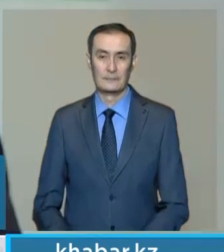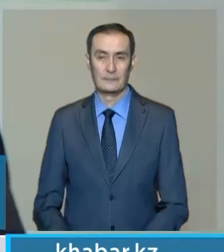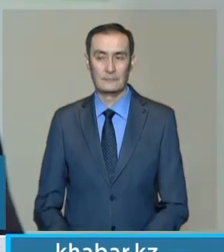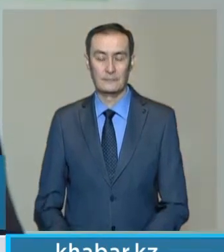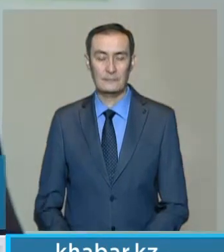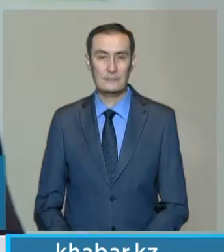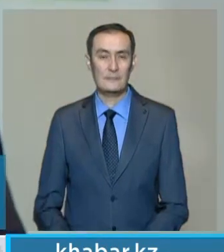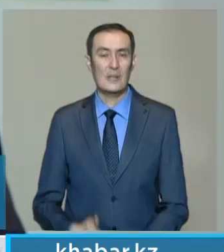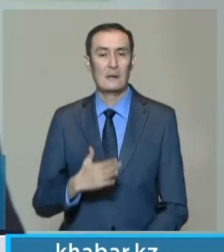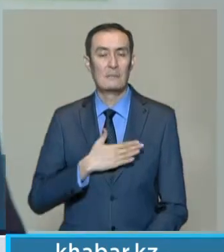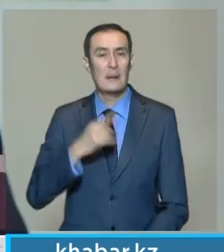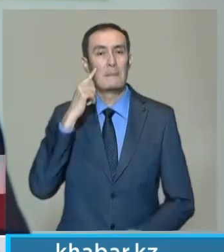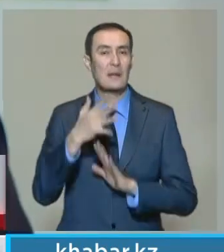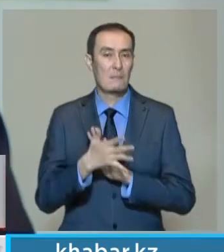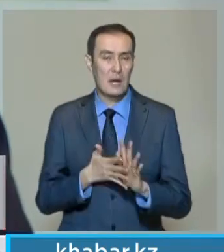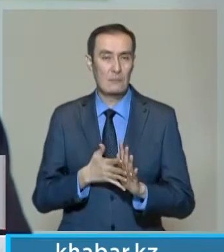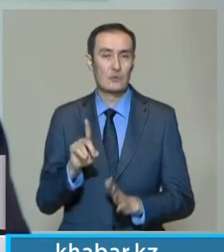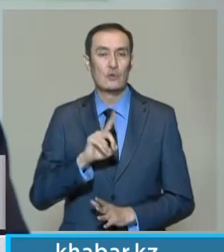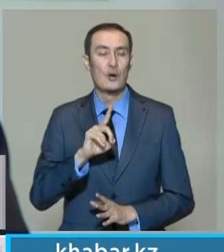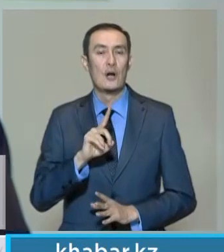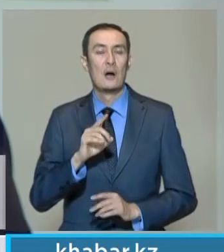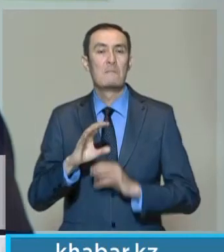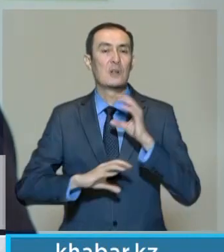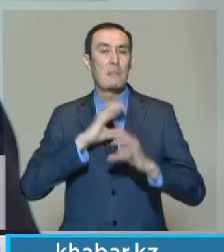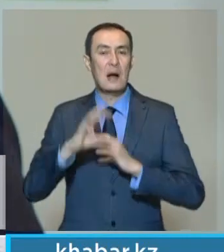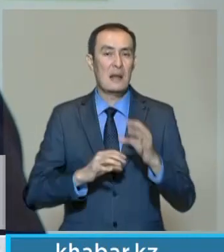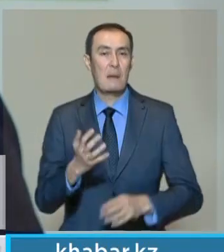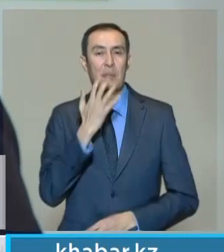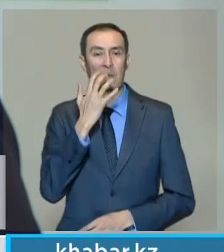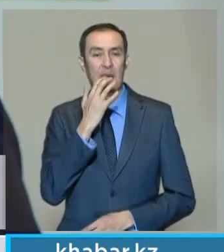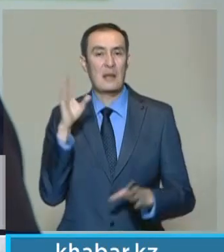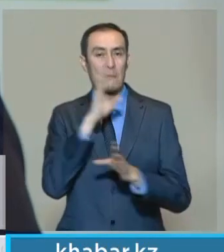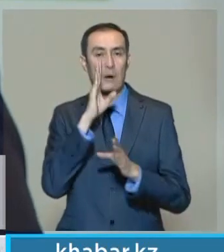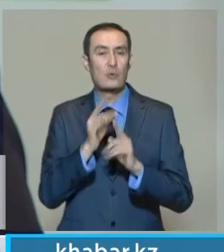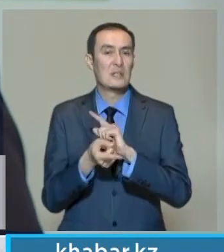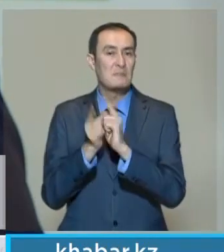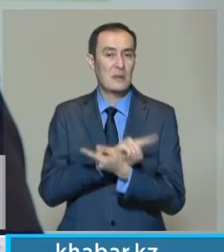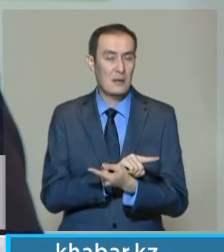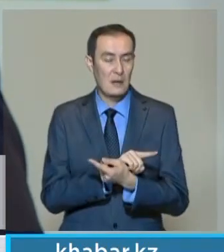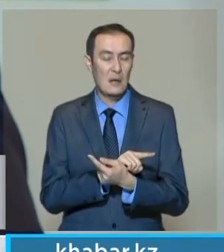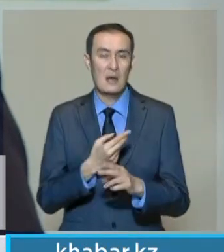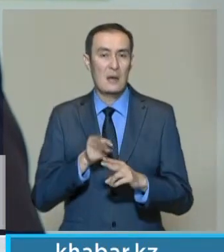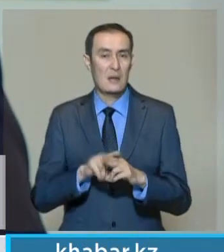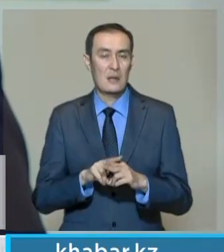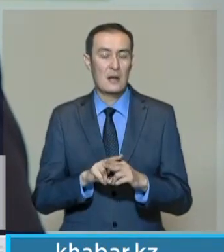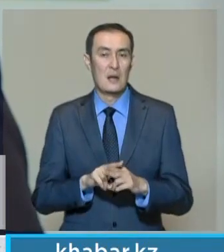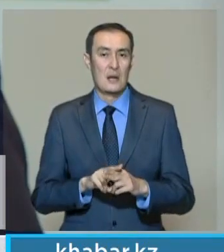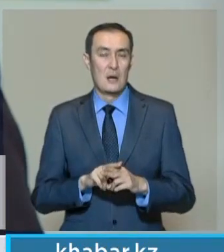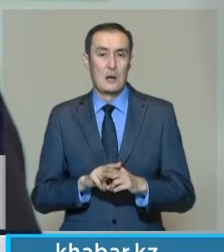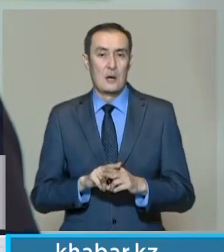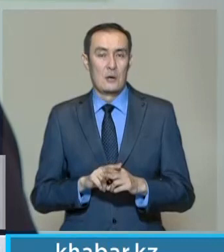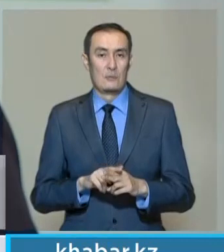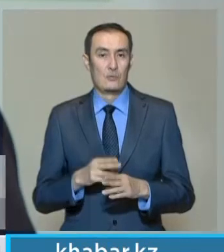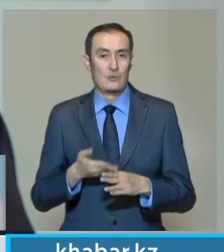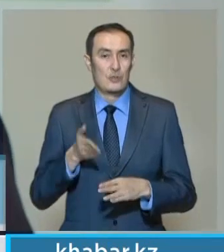Мы все понимаем, что глобальное потепление – это очень серьезно для вообще